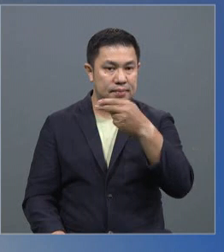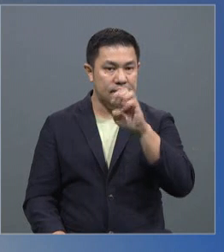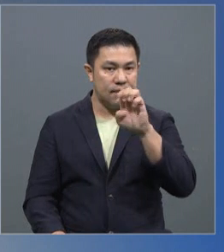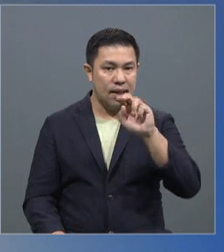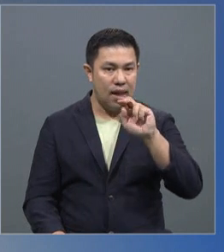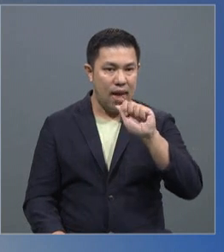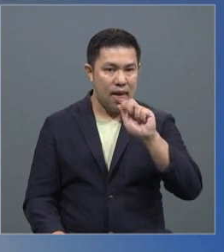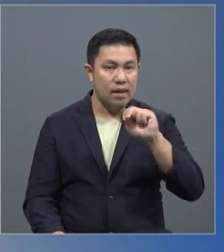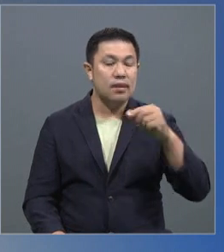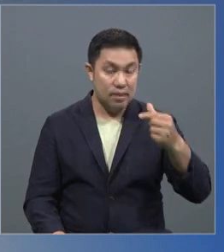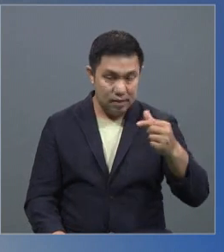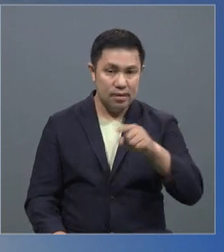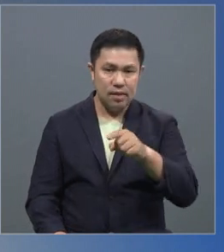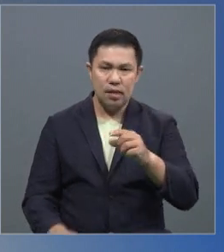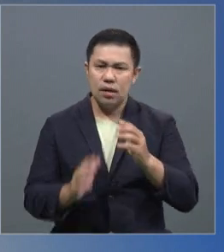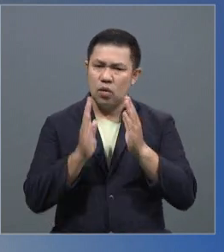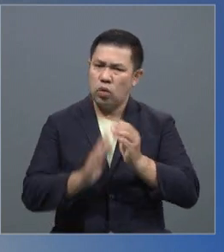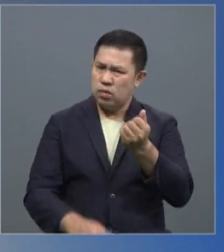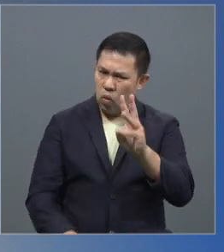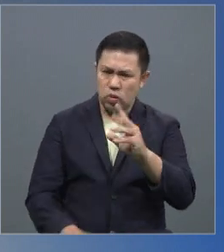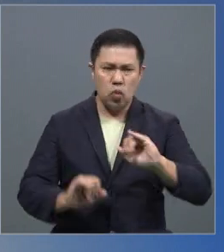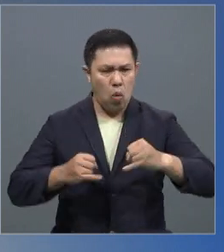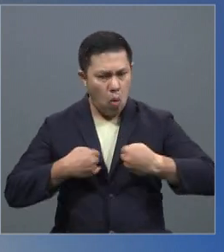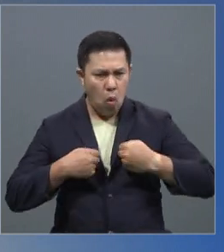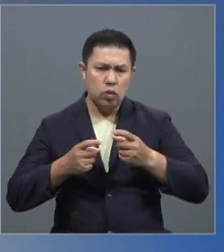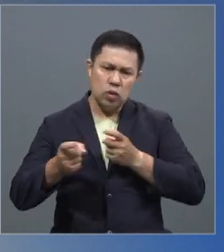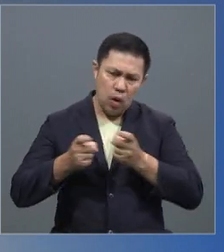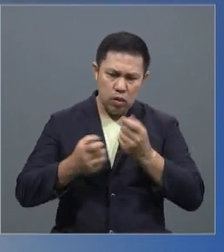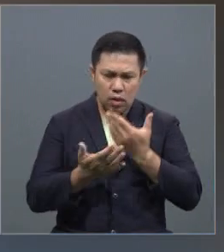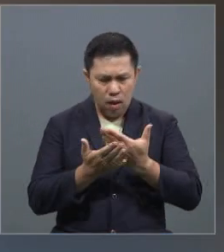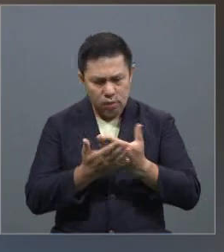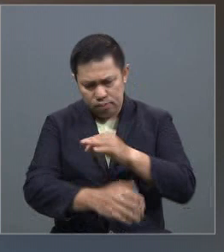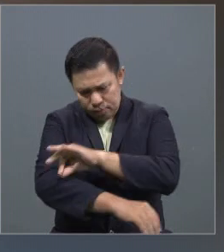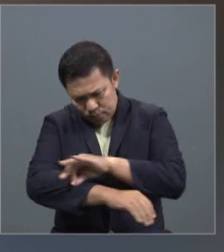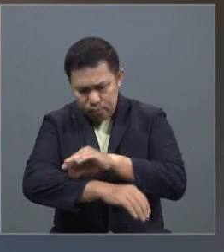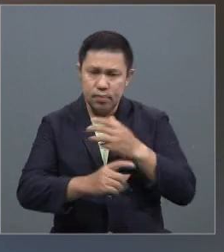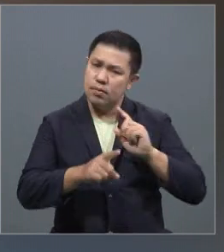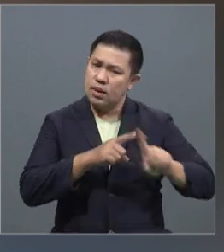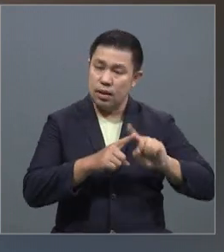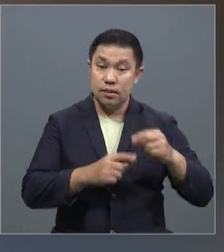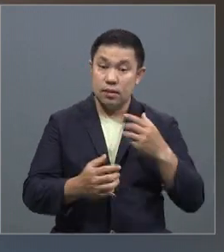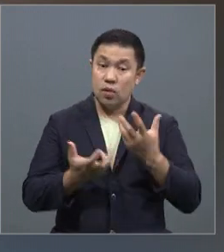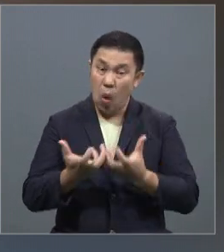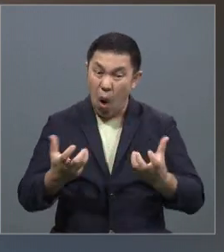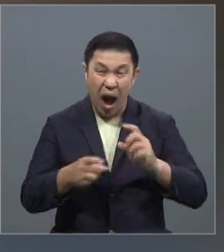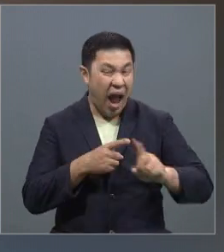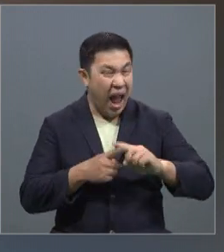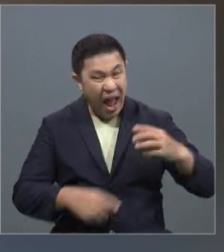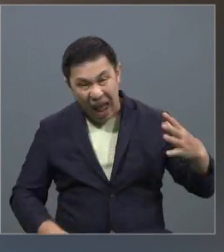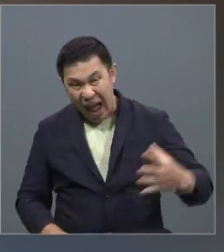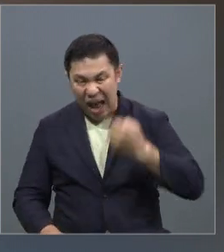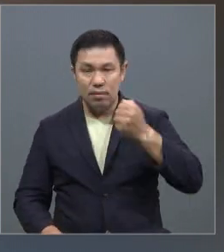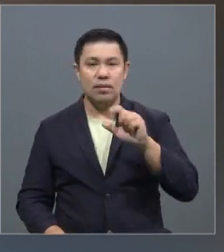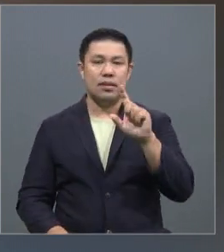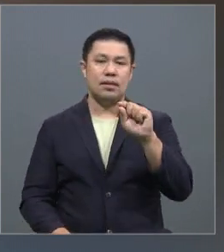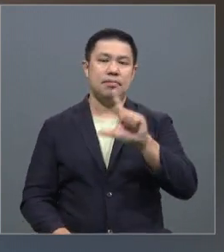ได้อีก 16คนทั้งเจ้าของผู้จัดการผู้ดูแลการเงินพนักงานและบัญชีม้ายึดของกลางและทรัพย์สินมูลค่ากว่า